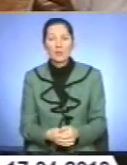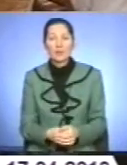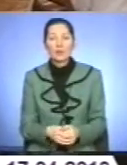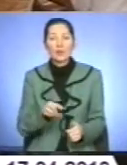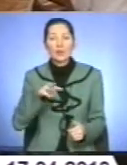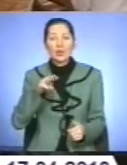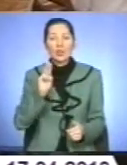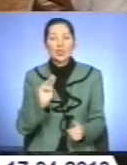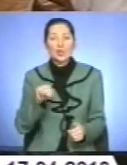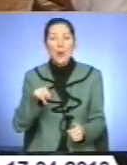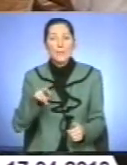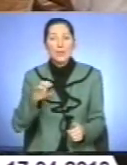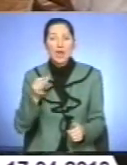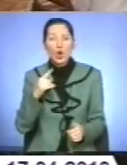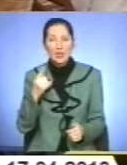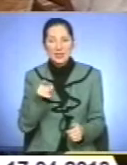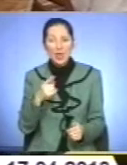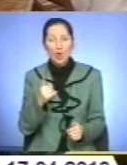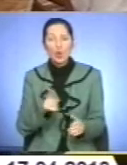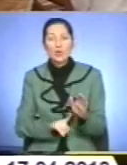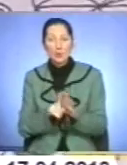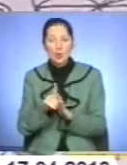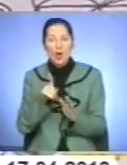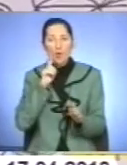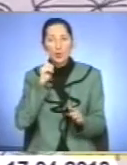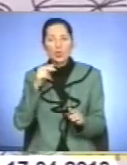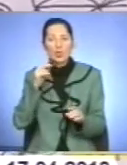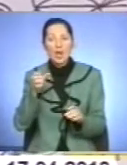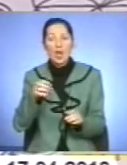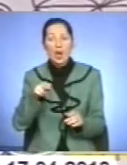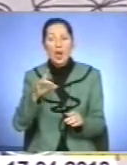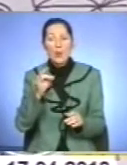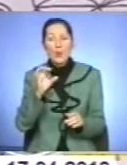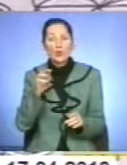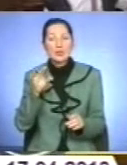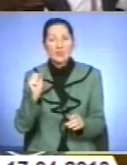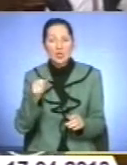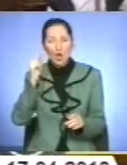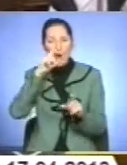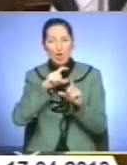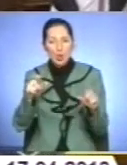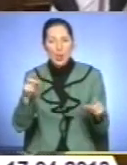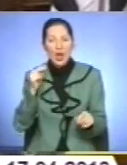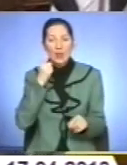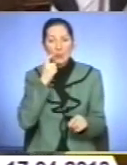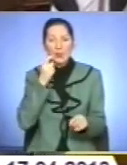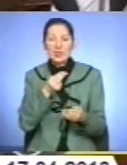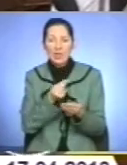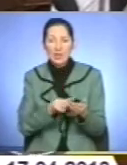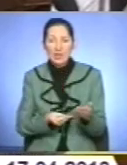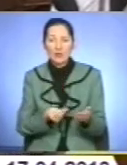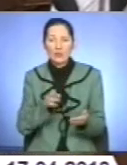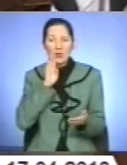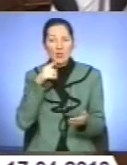Марія Шаплай – одна з тих, хто започаткував у «Молодій просвіті» школу писанкарства. Дівчина розповідає, колись сама пробувала навчитися